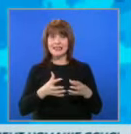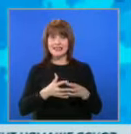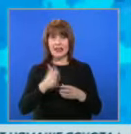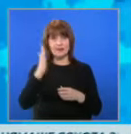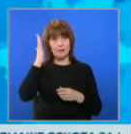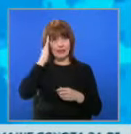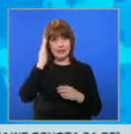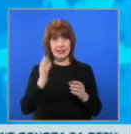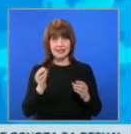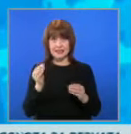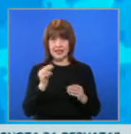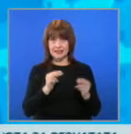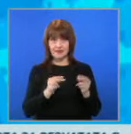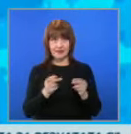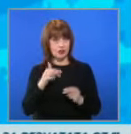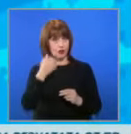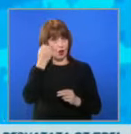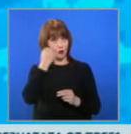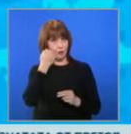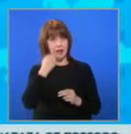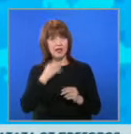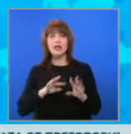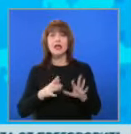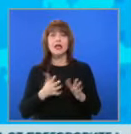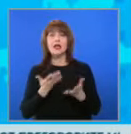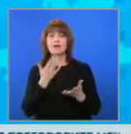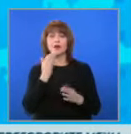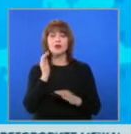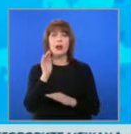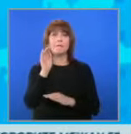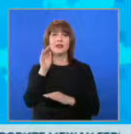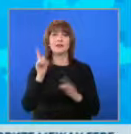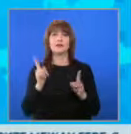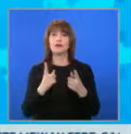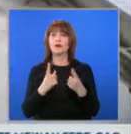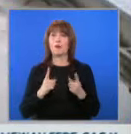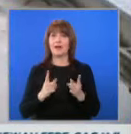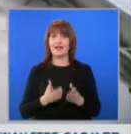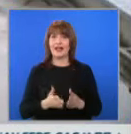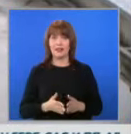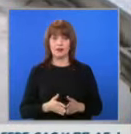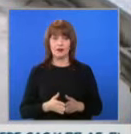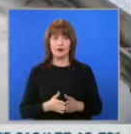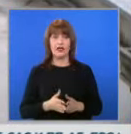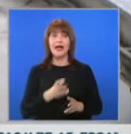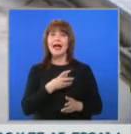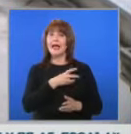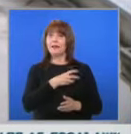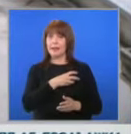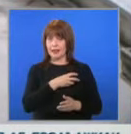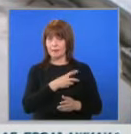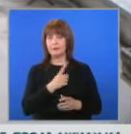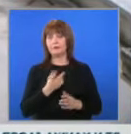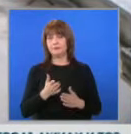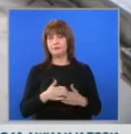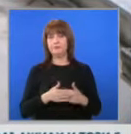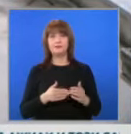Министерския съвет ще бъде одобрен и какво ще бъде бъдещето на управлението. ГЕРБ на